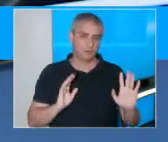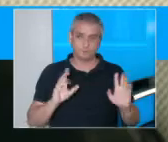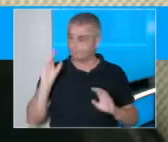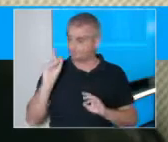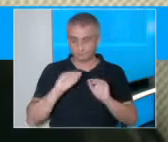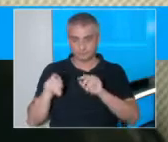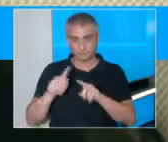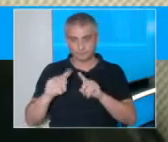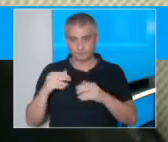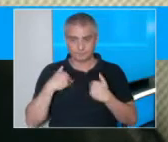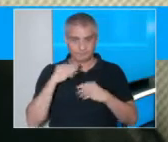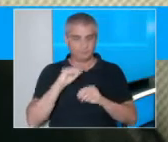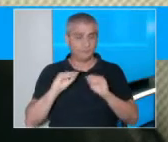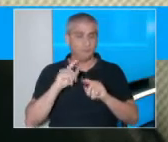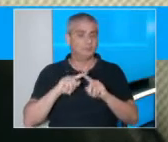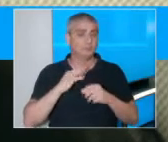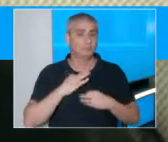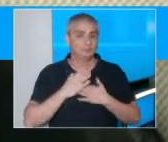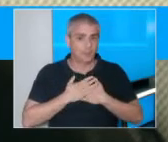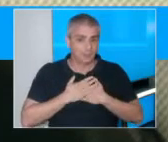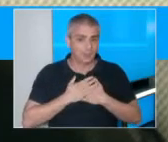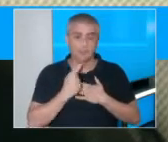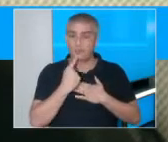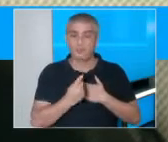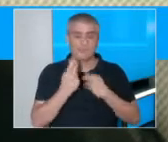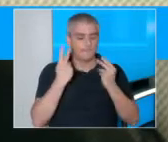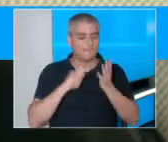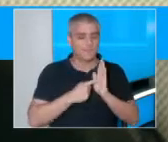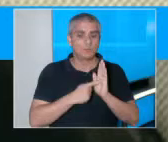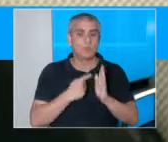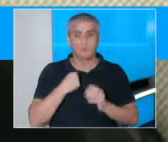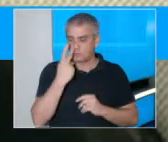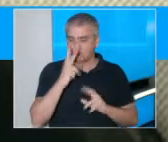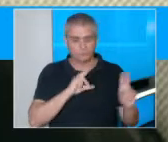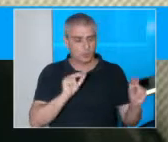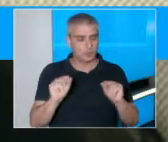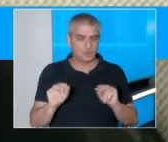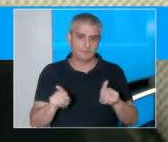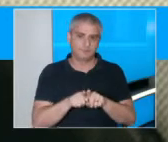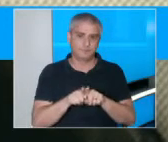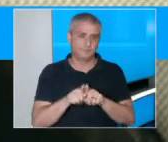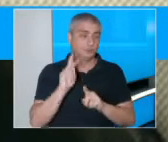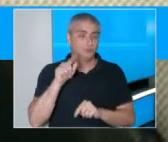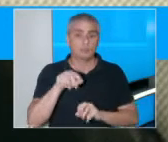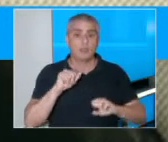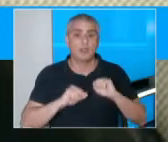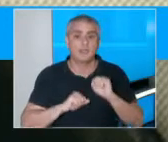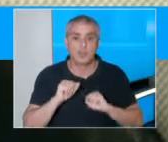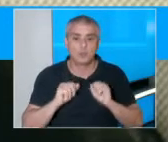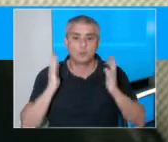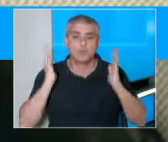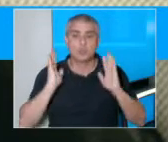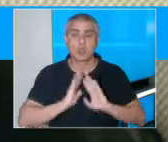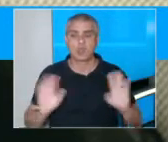דודי ישתמש בסגנון שלו, אני משתמש בסגנון שלי. אני אומר לך, אבל את המהות של העניין, אנחנו רואים אותו דבר עין בעין. יש פה התנהלות